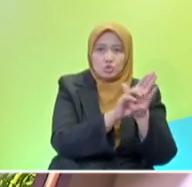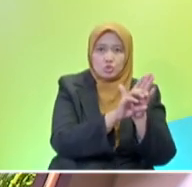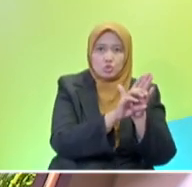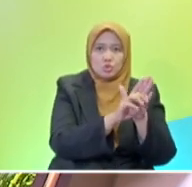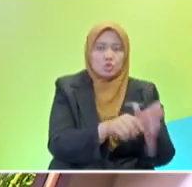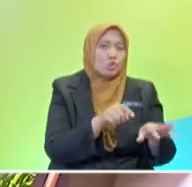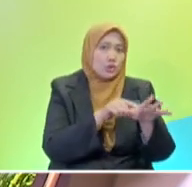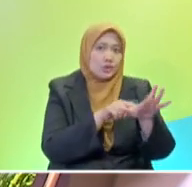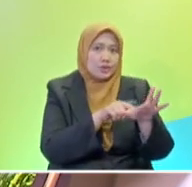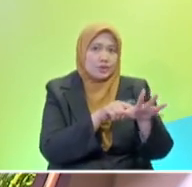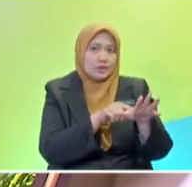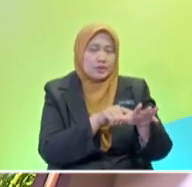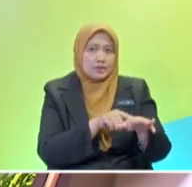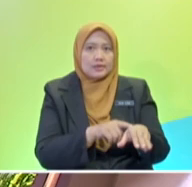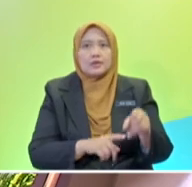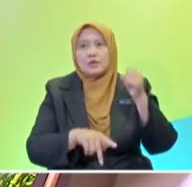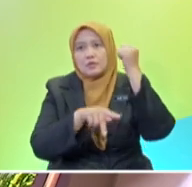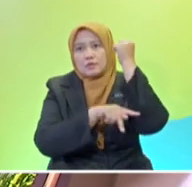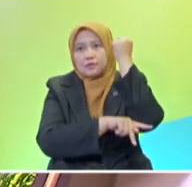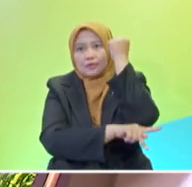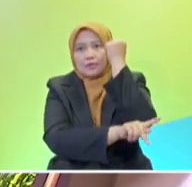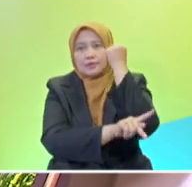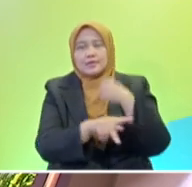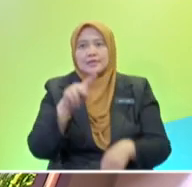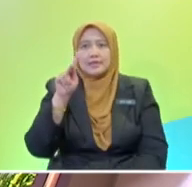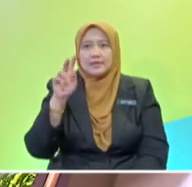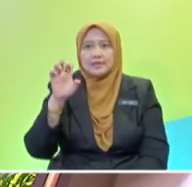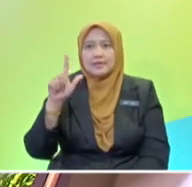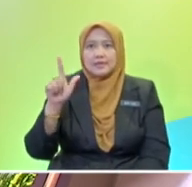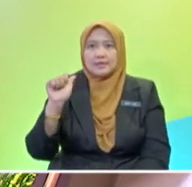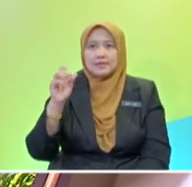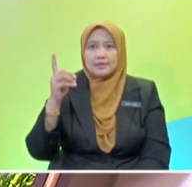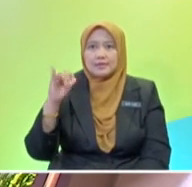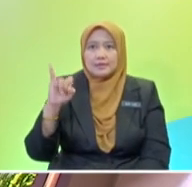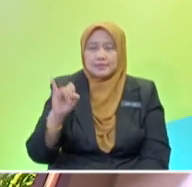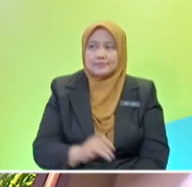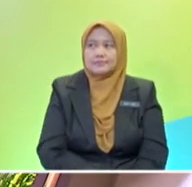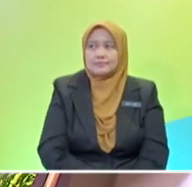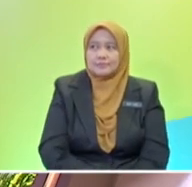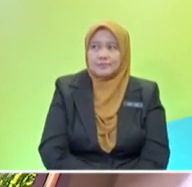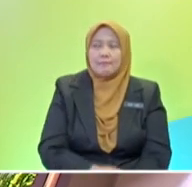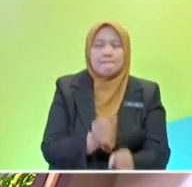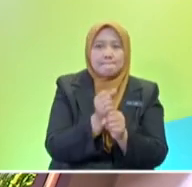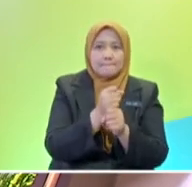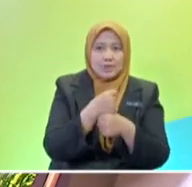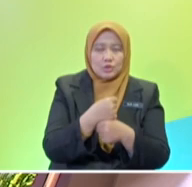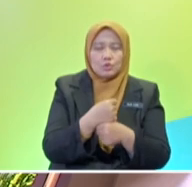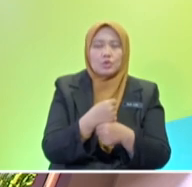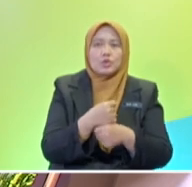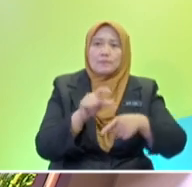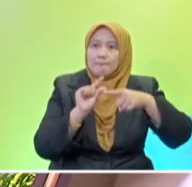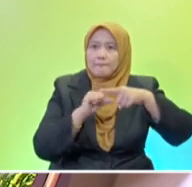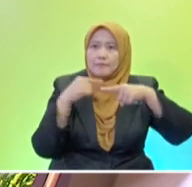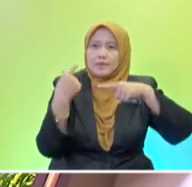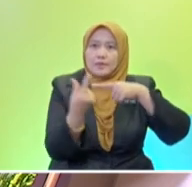ini. Melengkung. Ni melengkung. Melengkung. Ni daun keladi. Bentuknya melengkung.